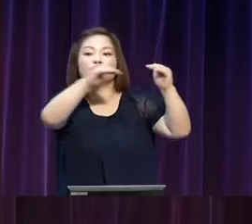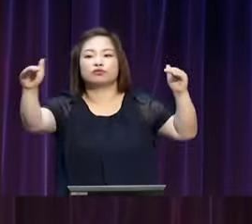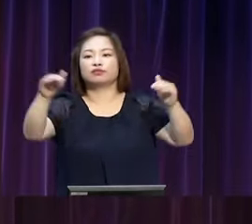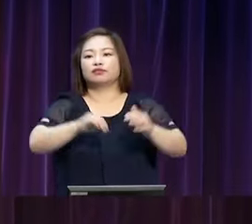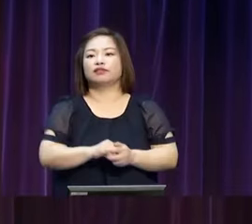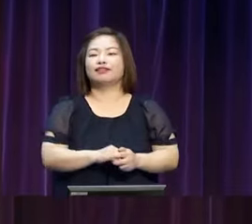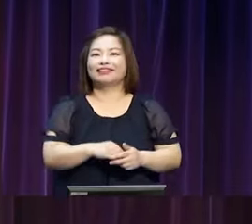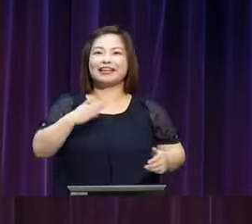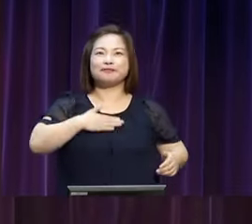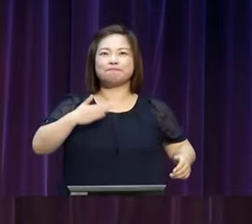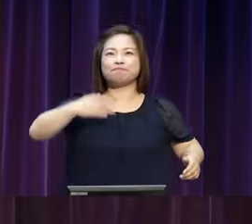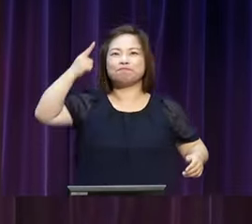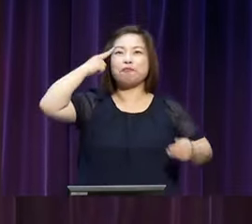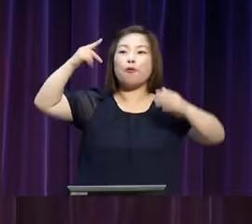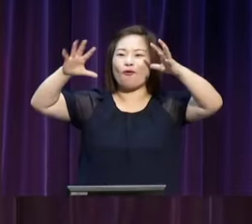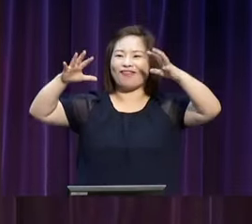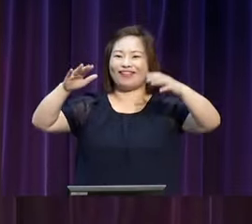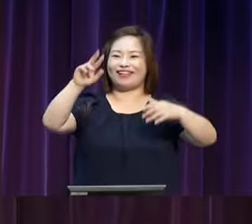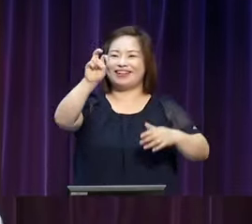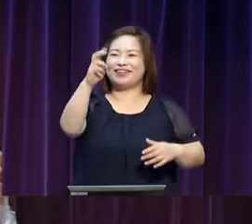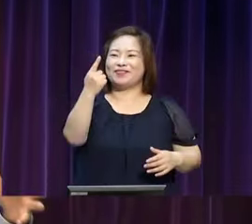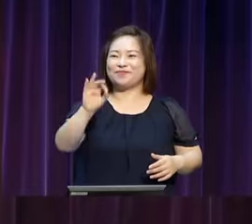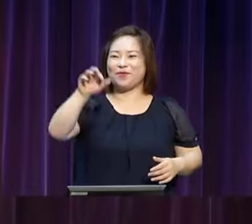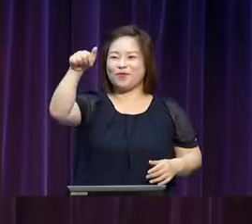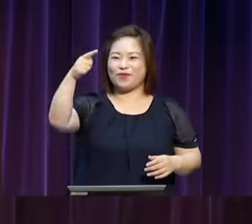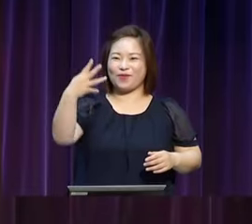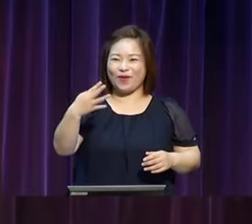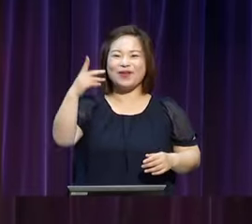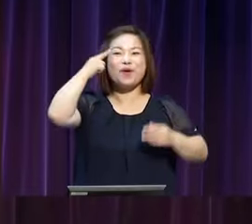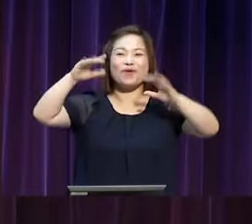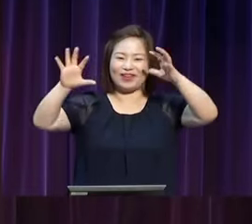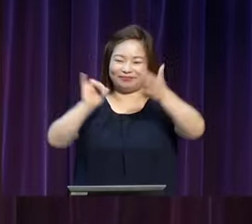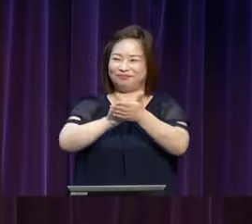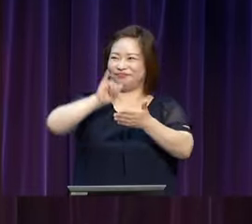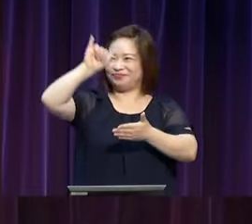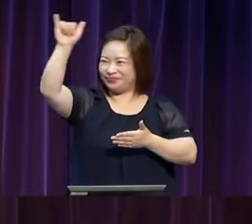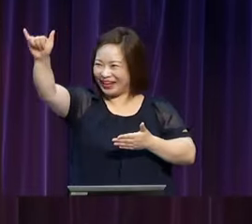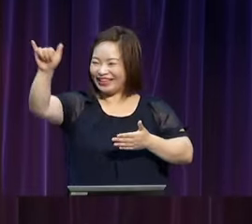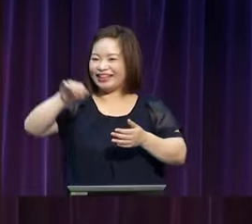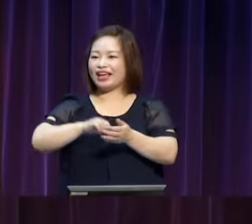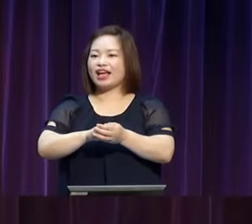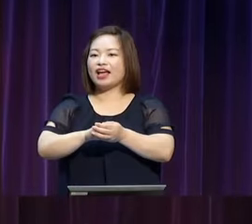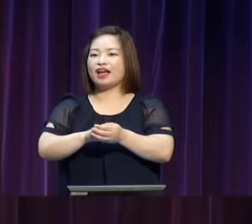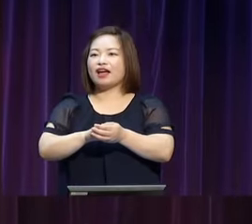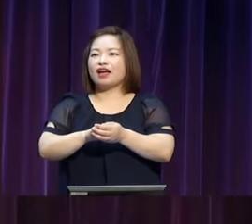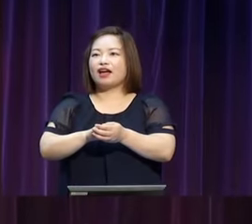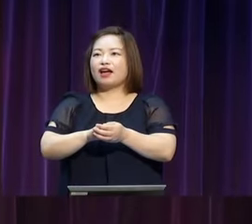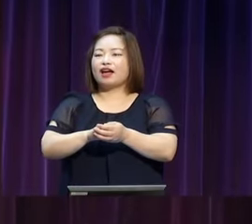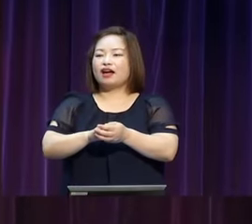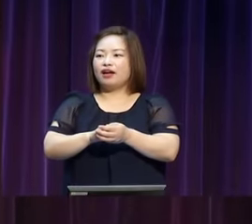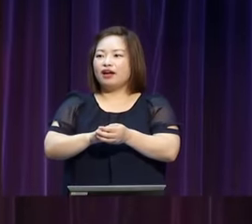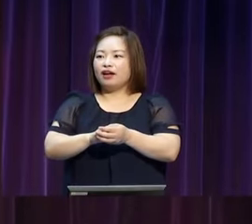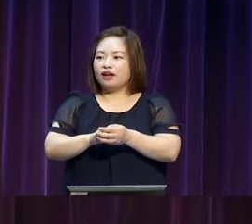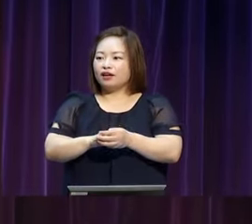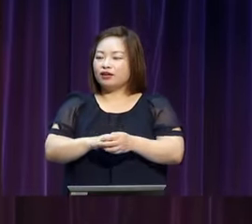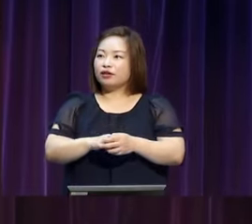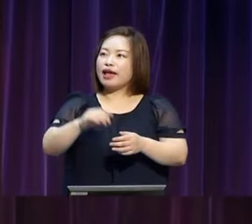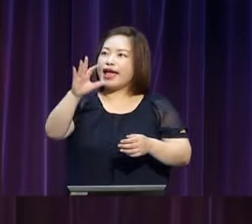제가 몽골에 갔더니 우리 수양회장이 있는 곳이 저 에르뜨네트라고